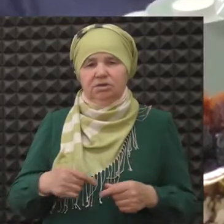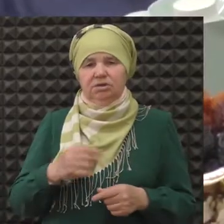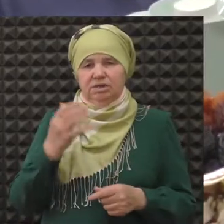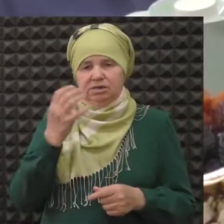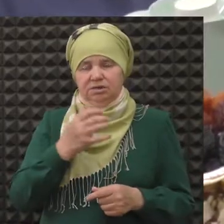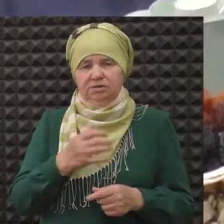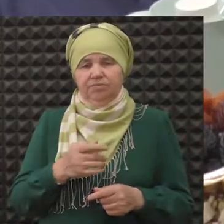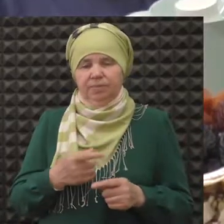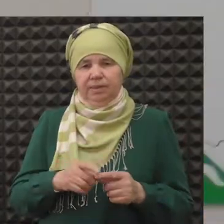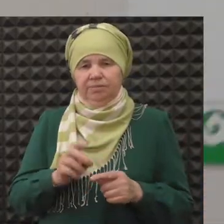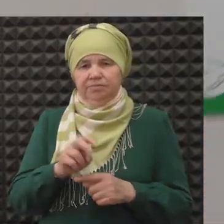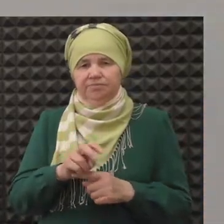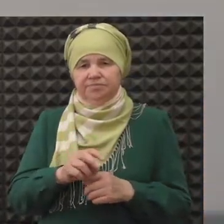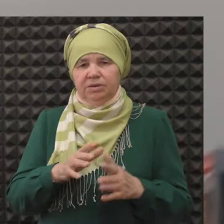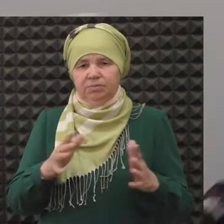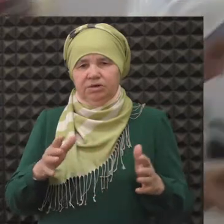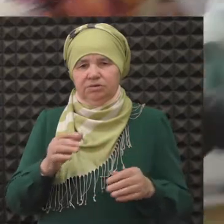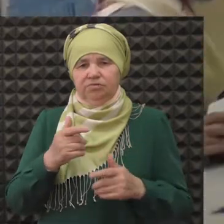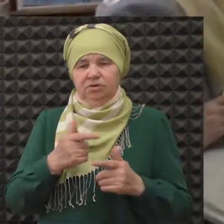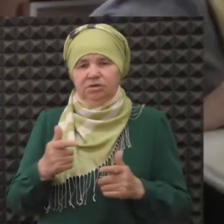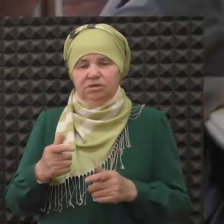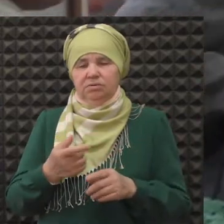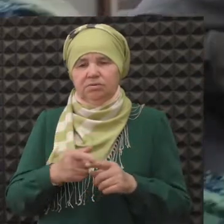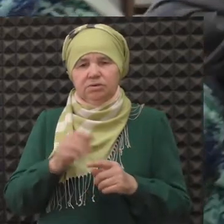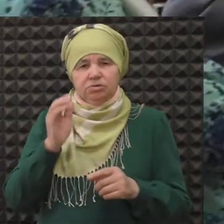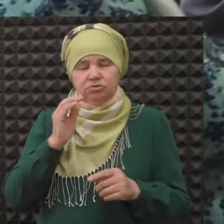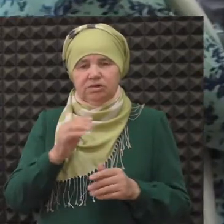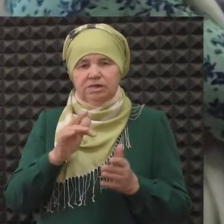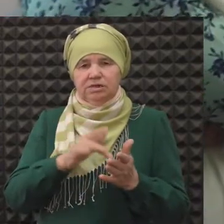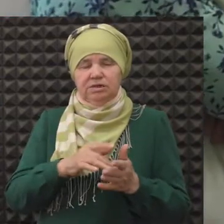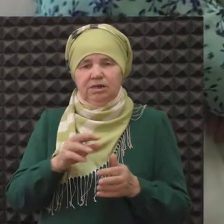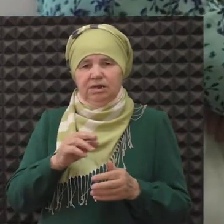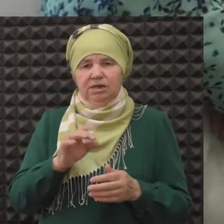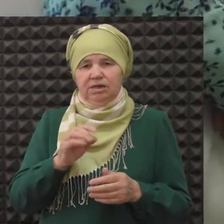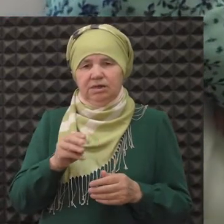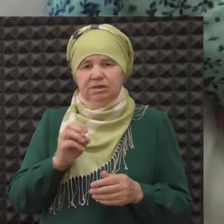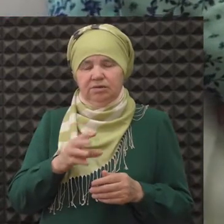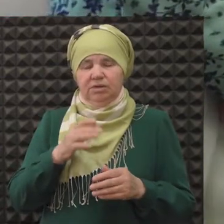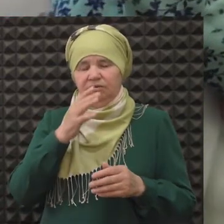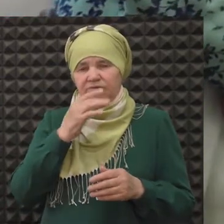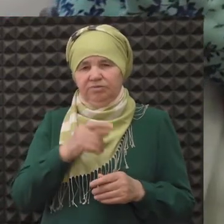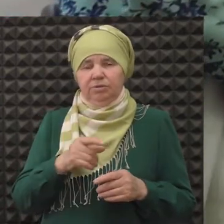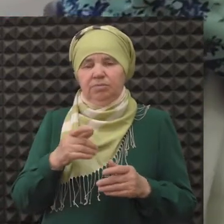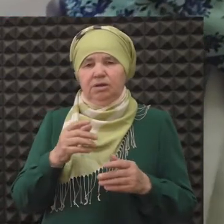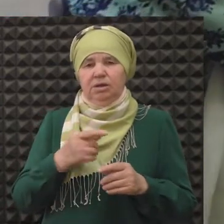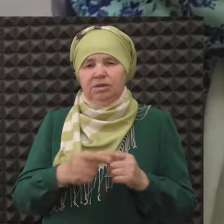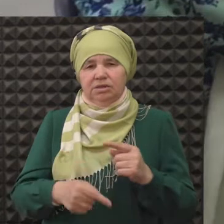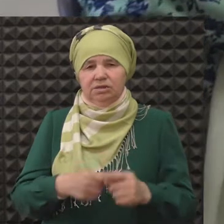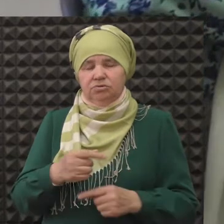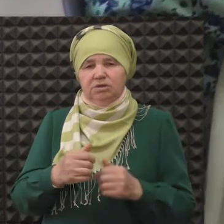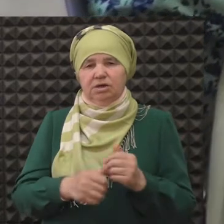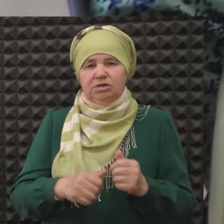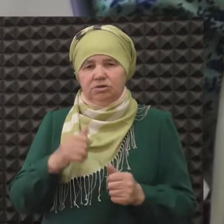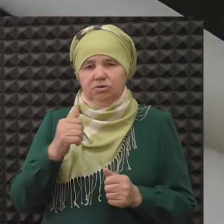мечети Сулейман и Ердам. Среди особых гостей ифтаров – слушатели курсов центра Ердам. Во время Рамадана традиционно в